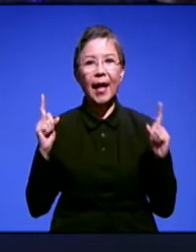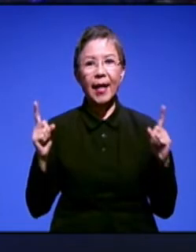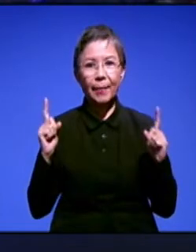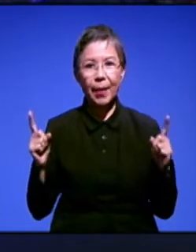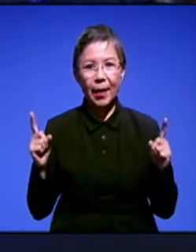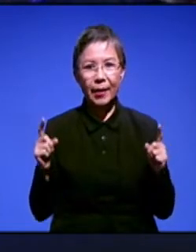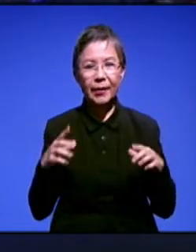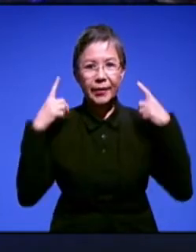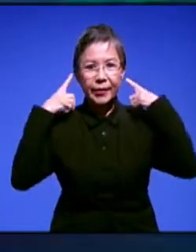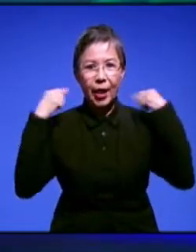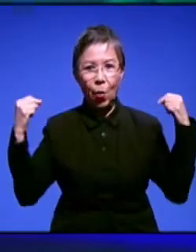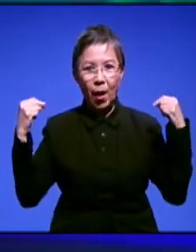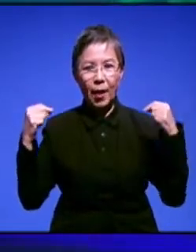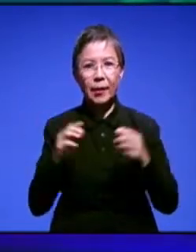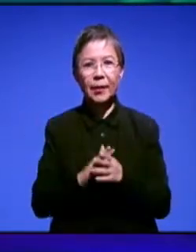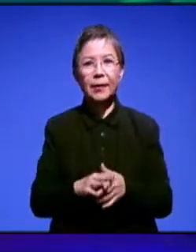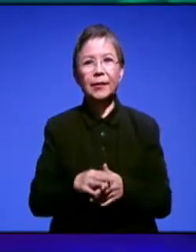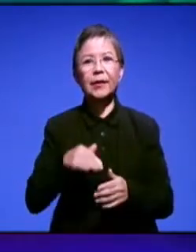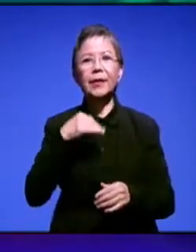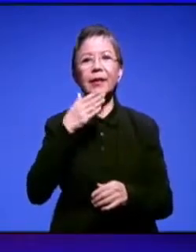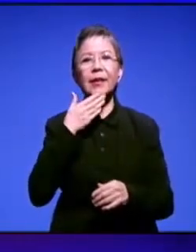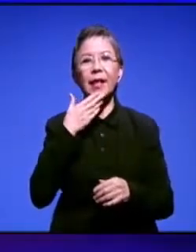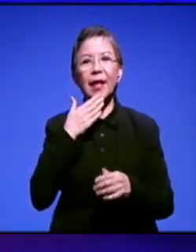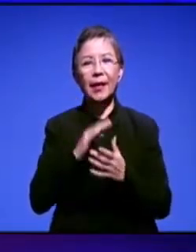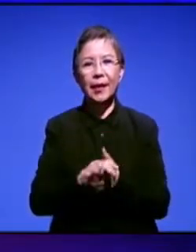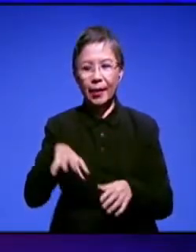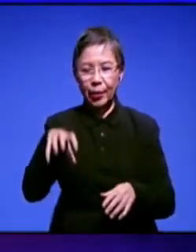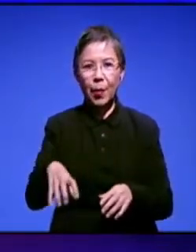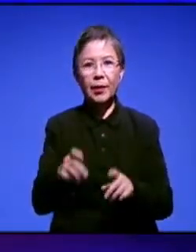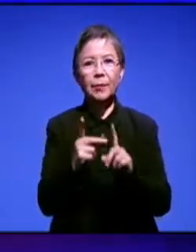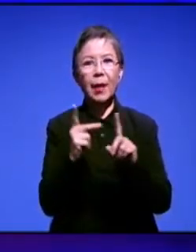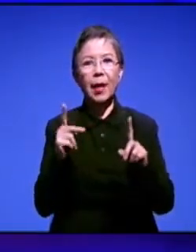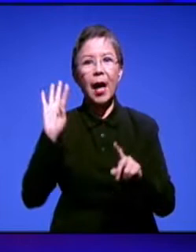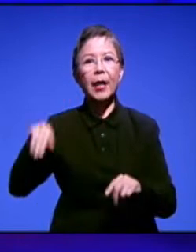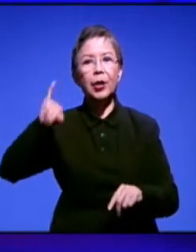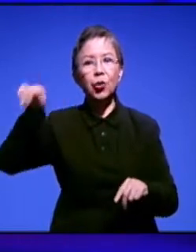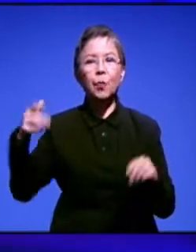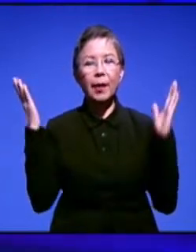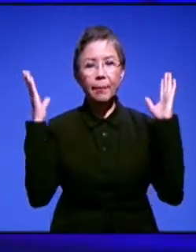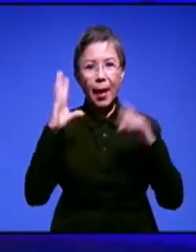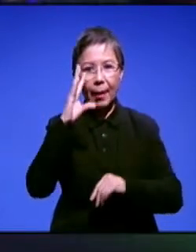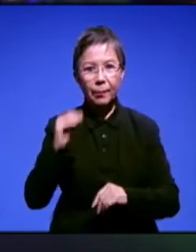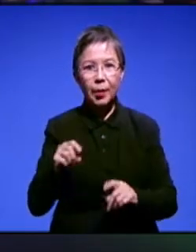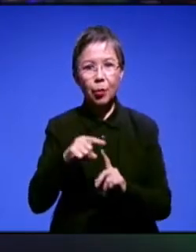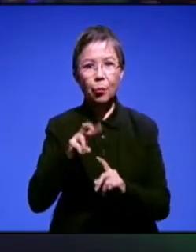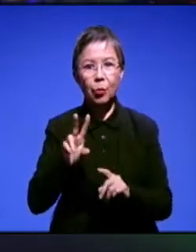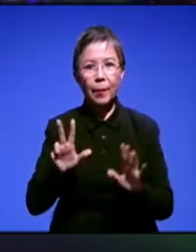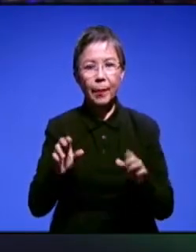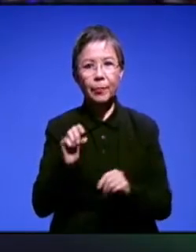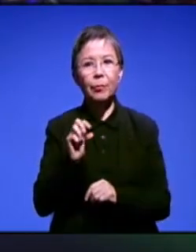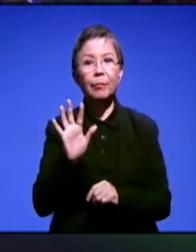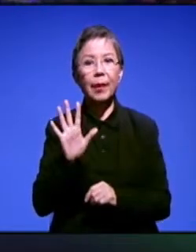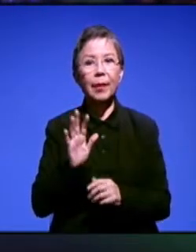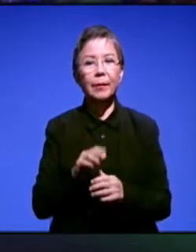Inilah tarian Jawa yang dipentaskan secara sederhana di Sanggar Greget, Semarang pada Jumat malam 8 Mei 2020. Tanpa